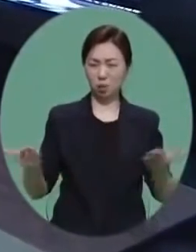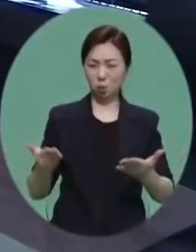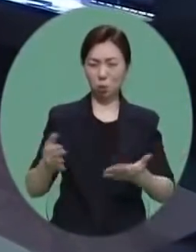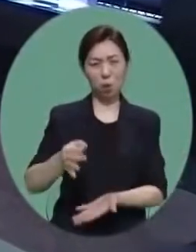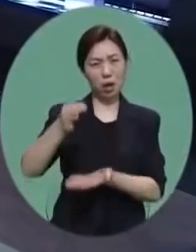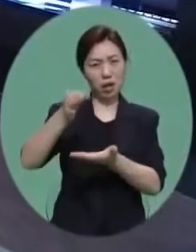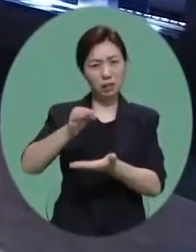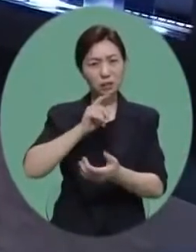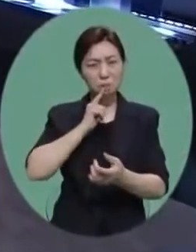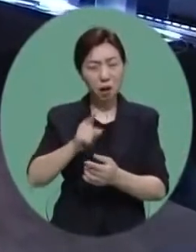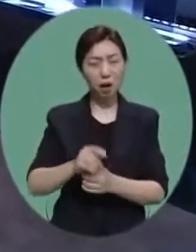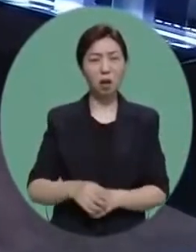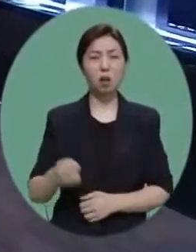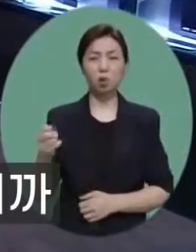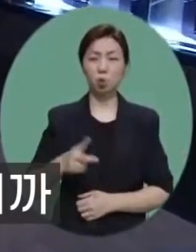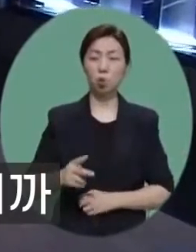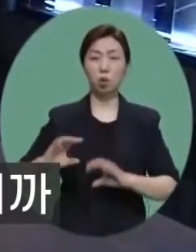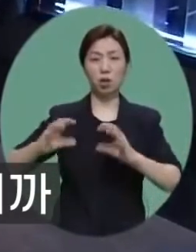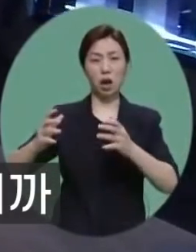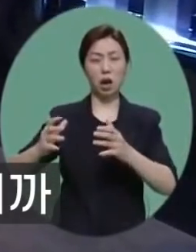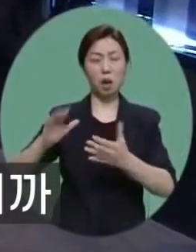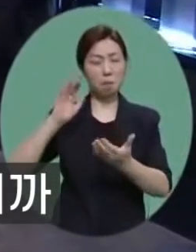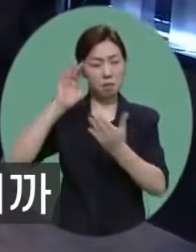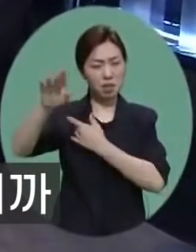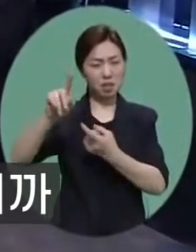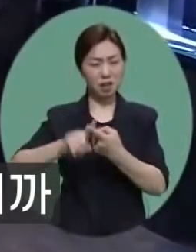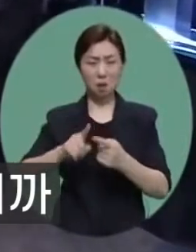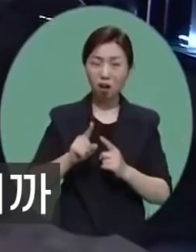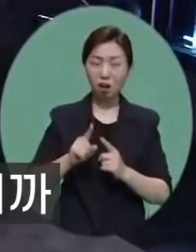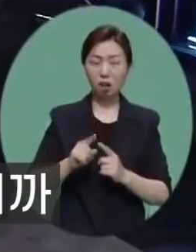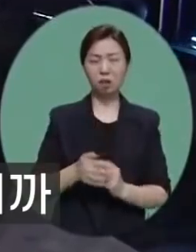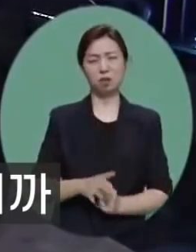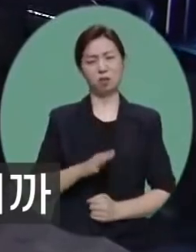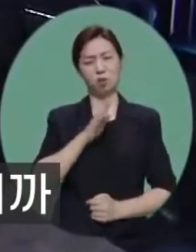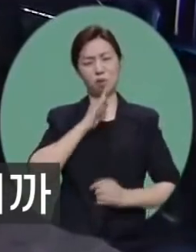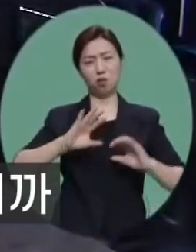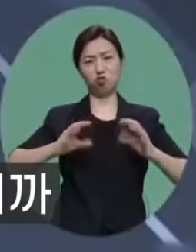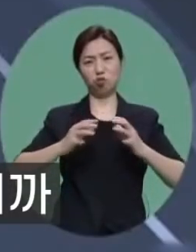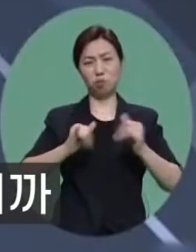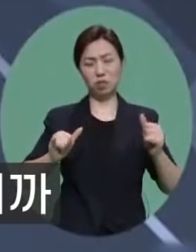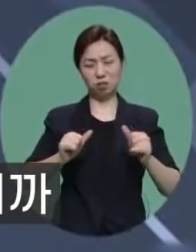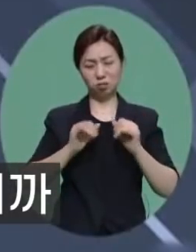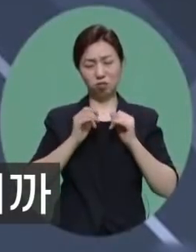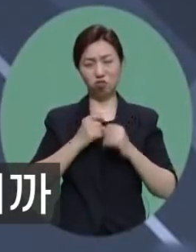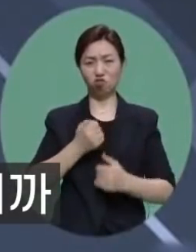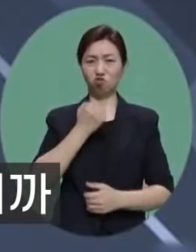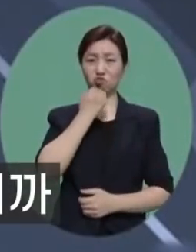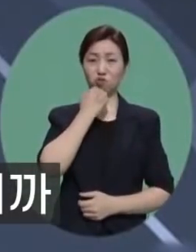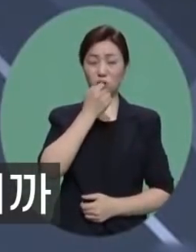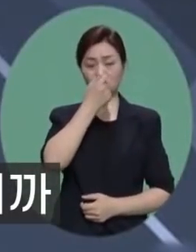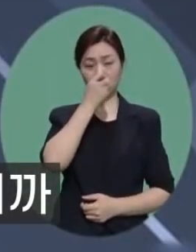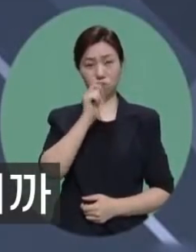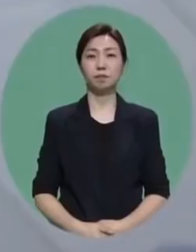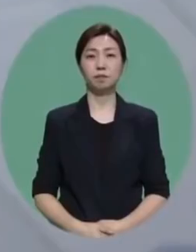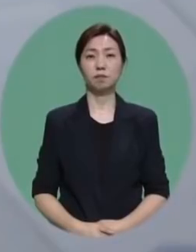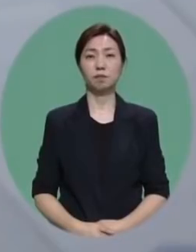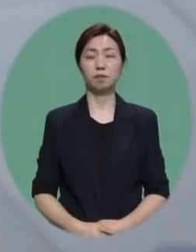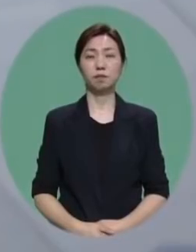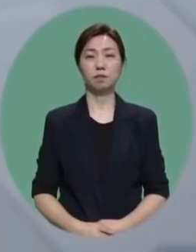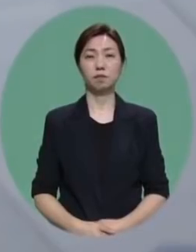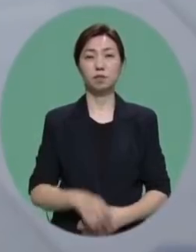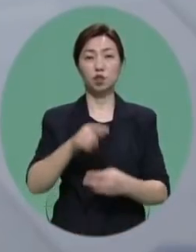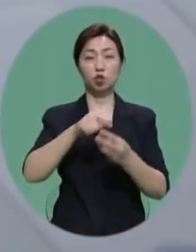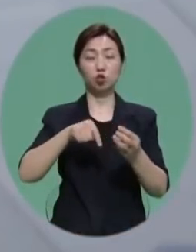미래 얘기를 한다는 것은 이거는 국민을 좀 우습게 가볍게 보는 그런 처사 아닙니까?